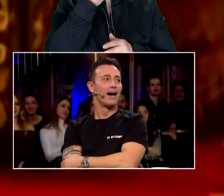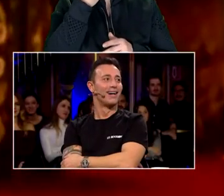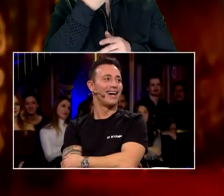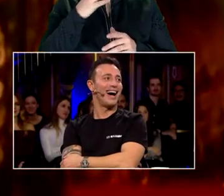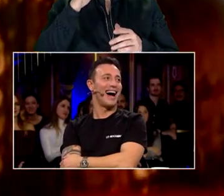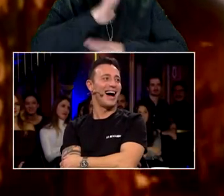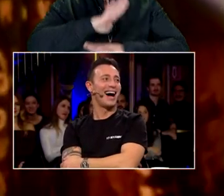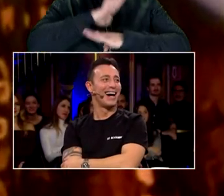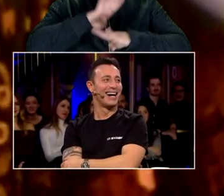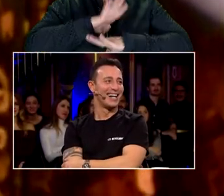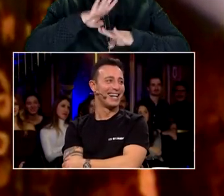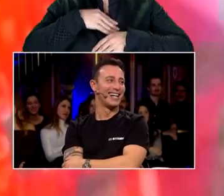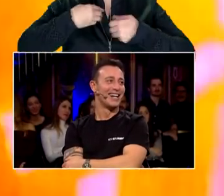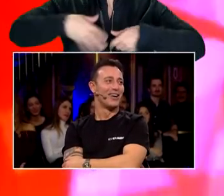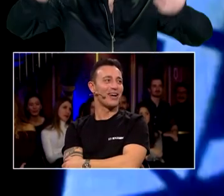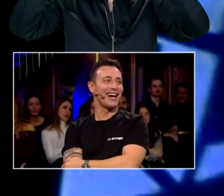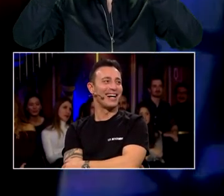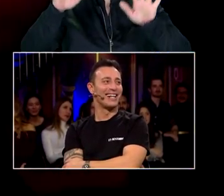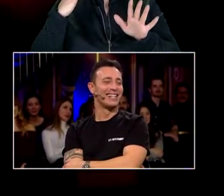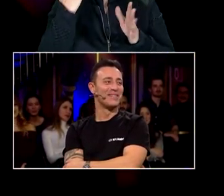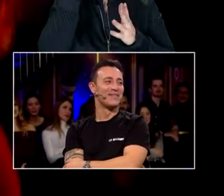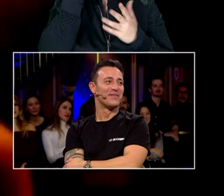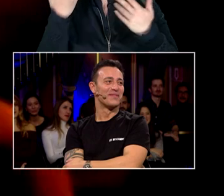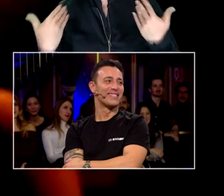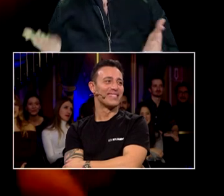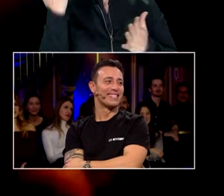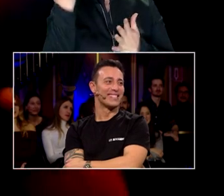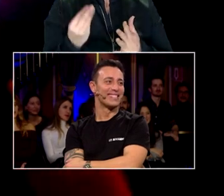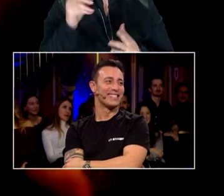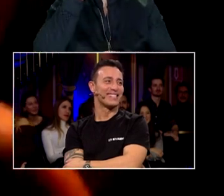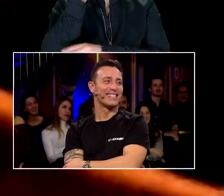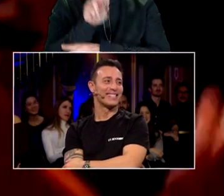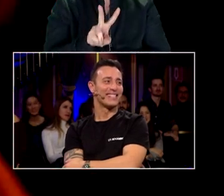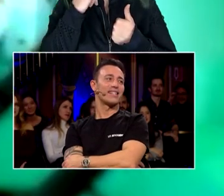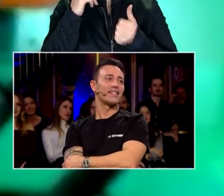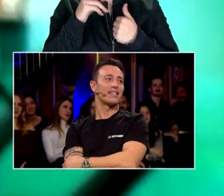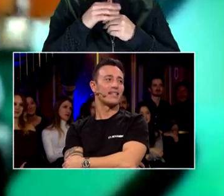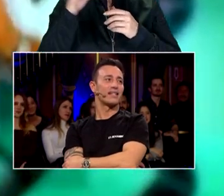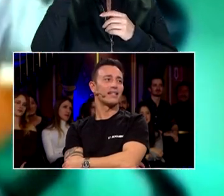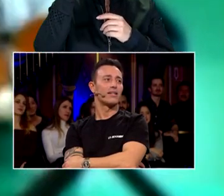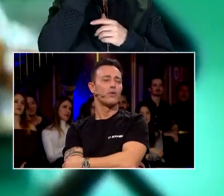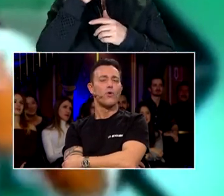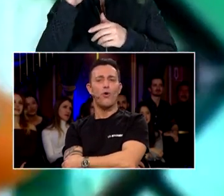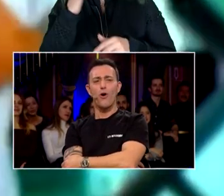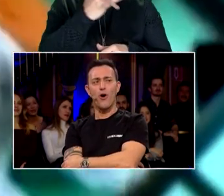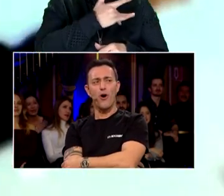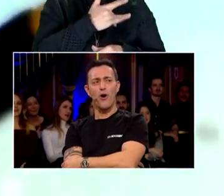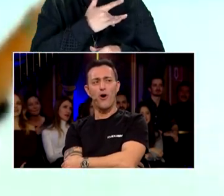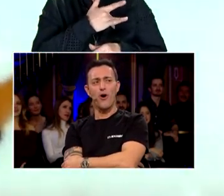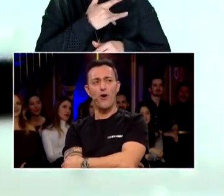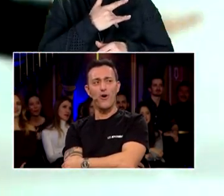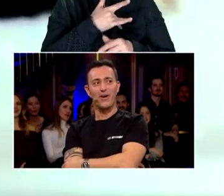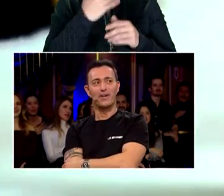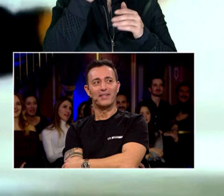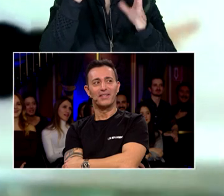Yaşadım, dertlerini de boşadım. Mest oldum. Vallahi sevin sen